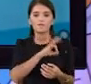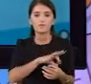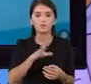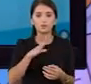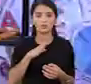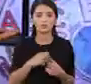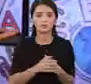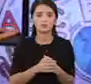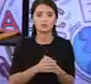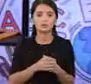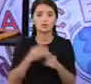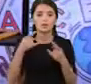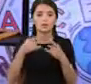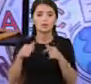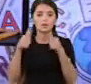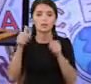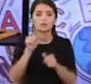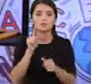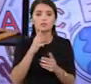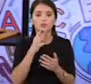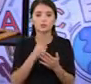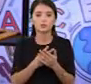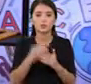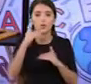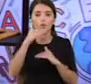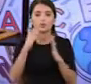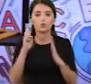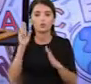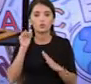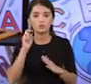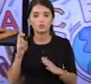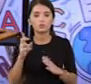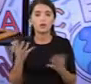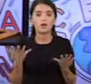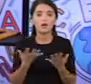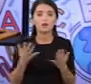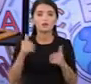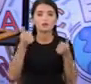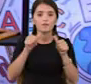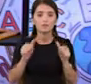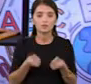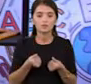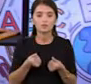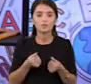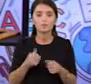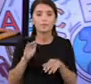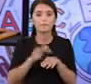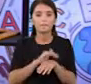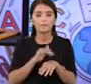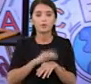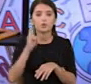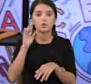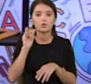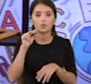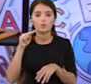foydalandi? Ekranda nimani ko'ryapsiz? Kubning. Kub qanday figura? Barakalla,